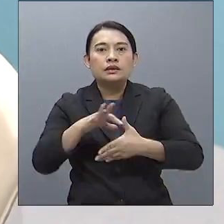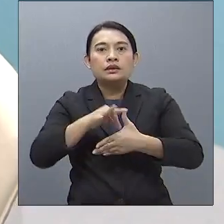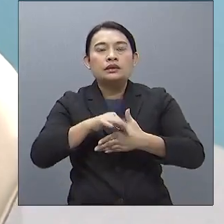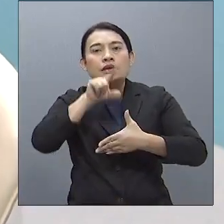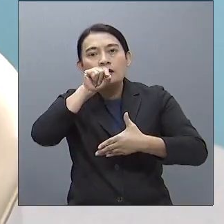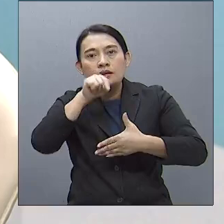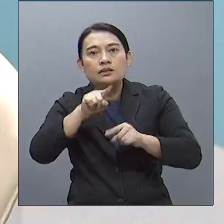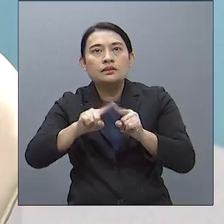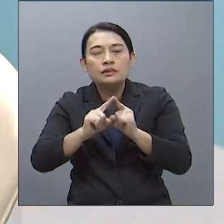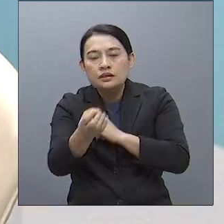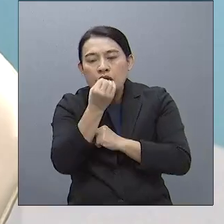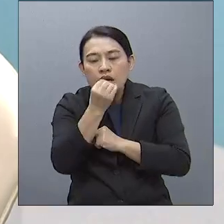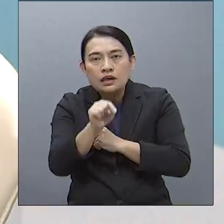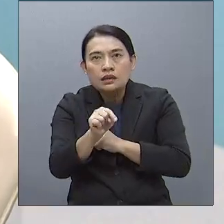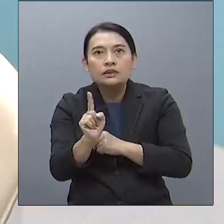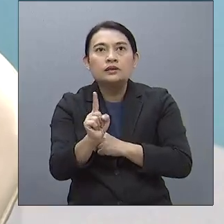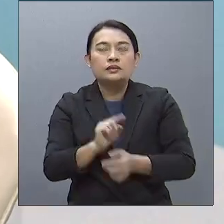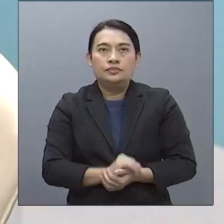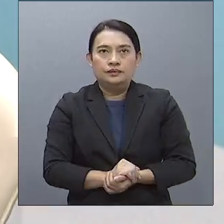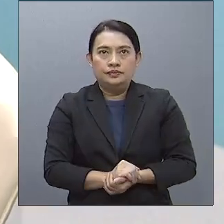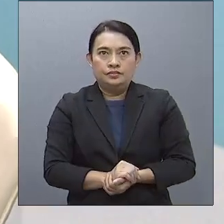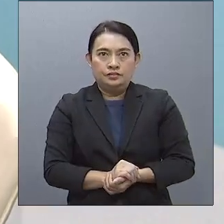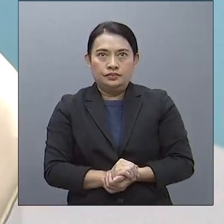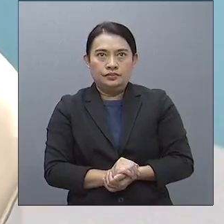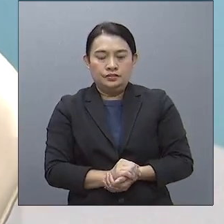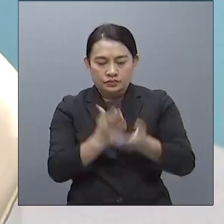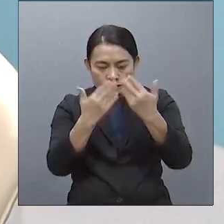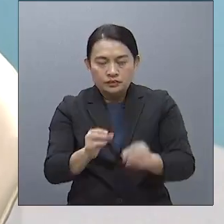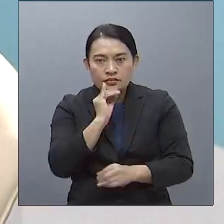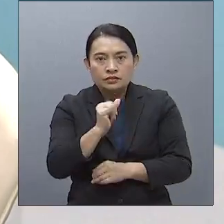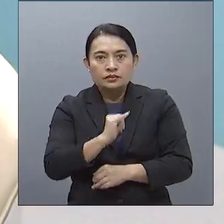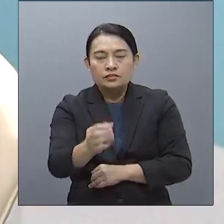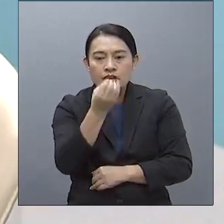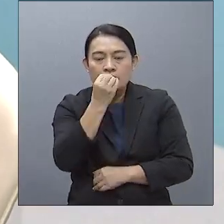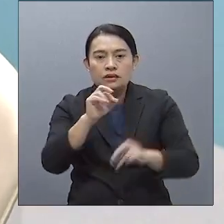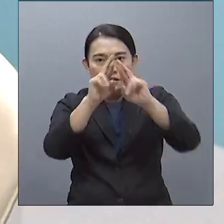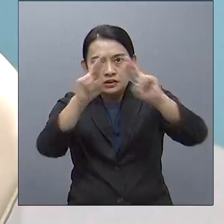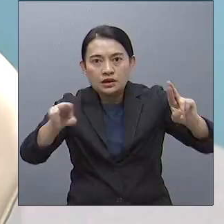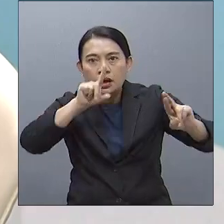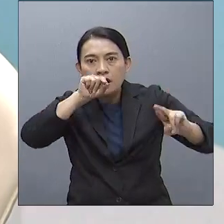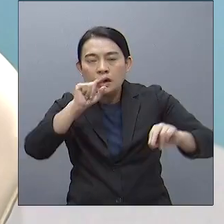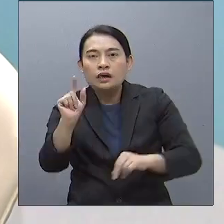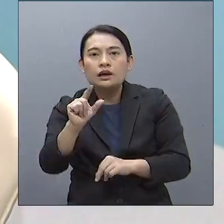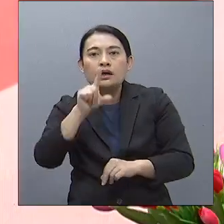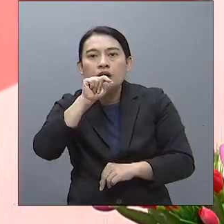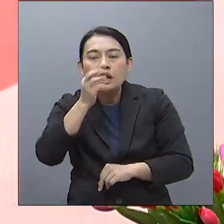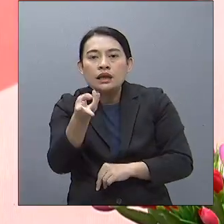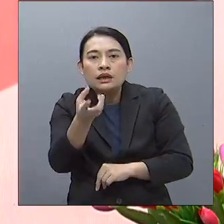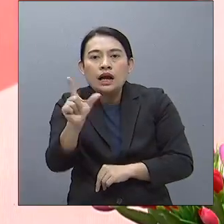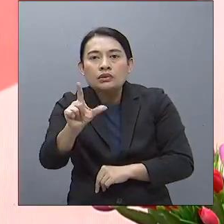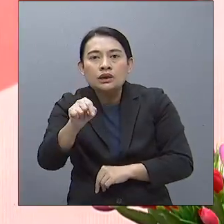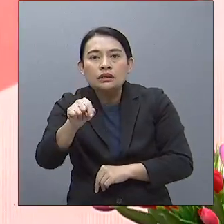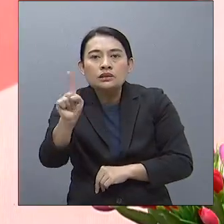ชลินนะคะคุณผู้ชมทางทีมงานเราไปกินร้านข้าวหมกไก่อีกร้านหนึ่ง ข้าวหมกไก่ที่พัง